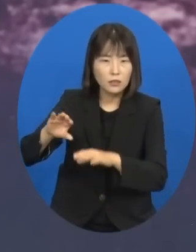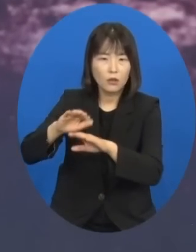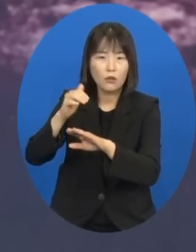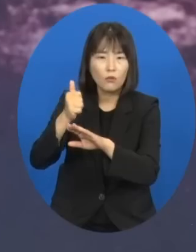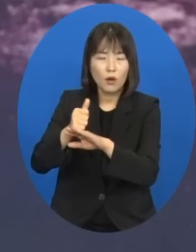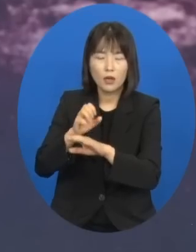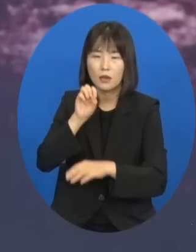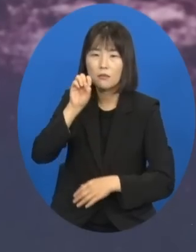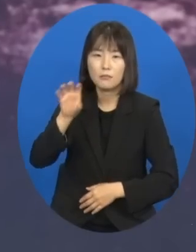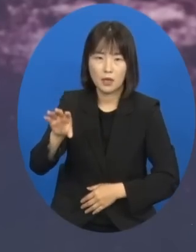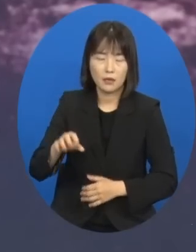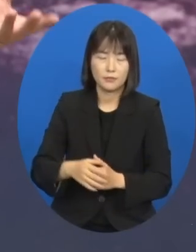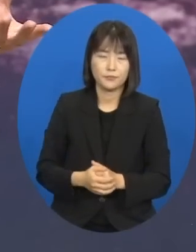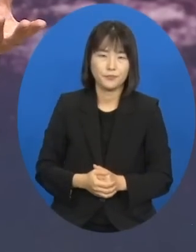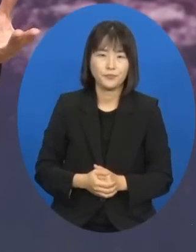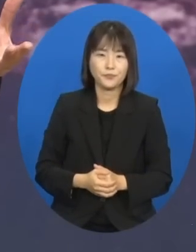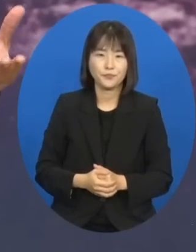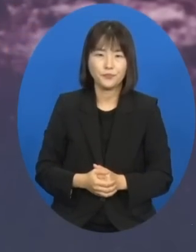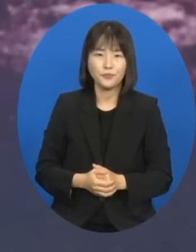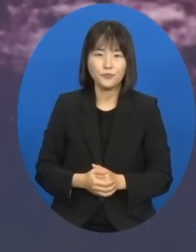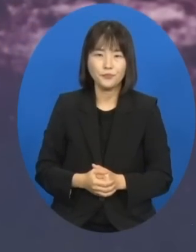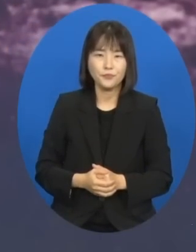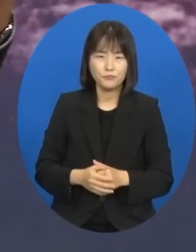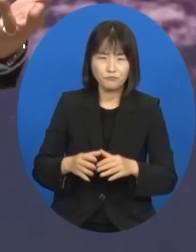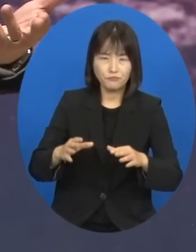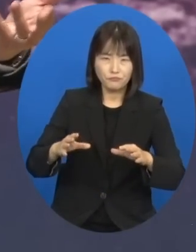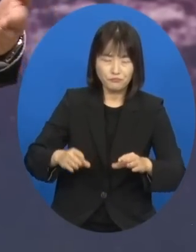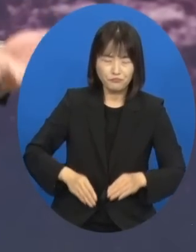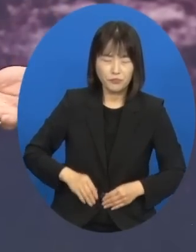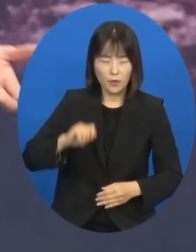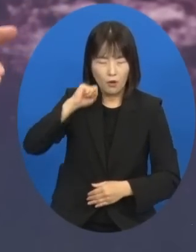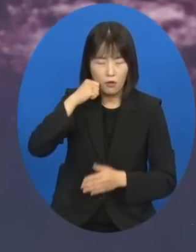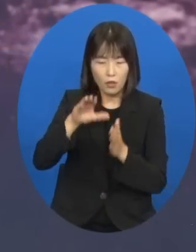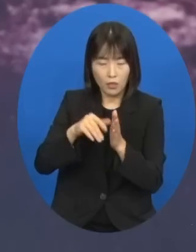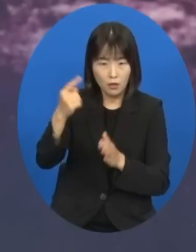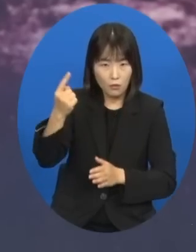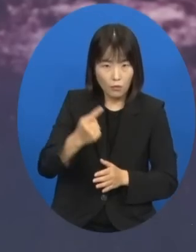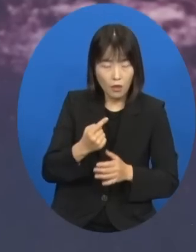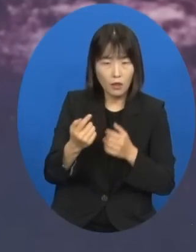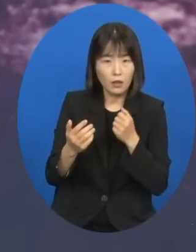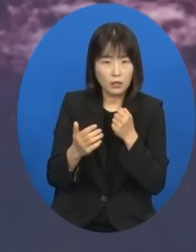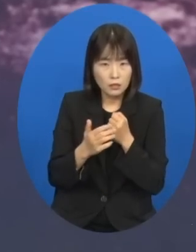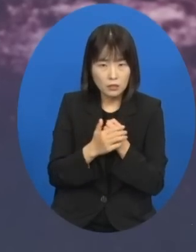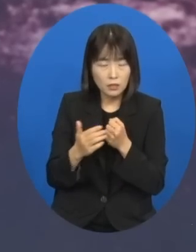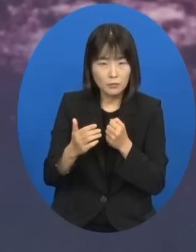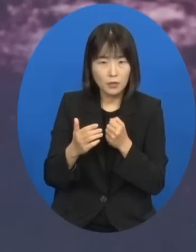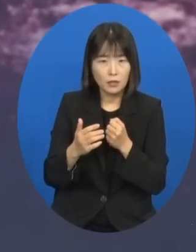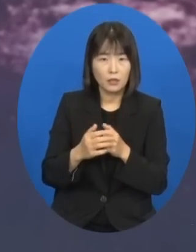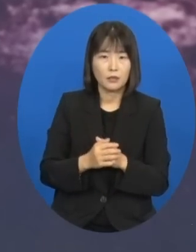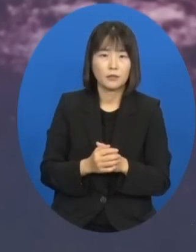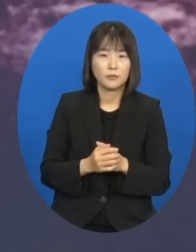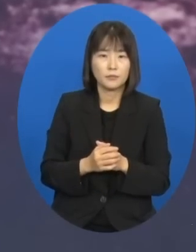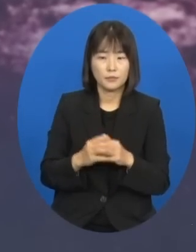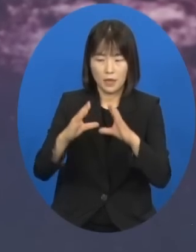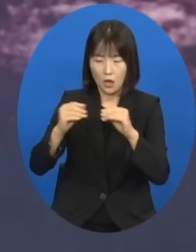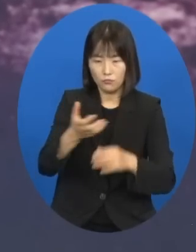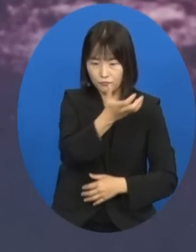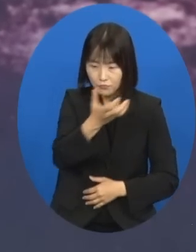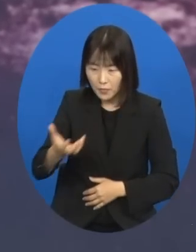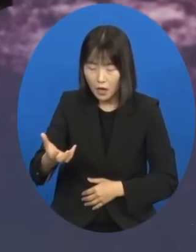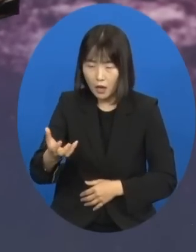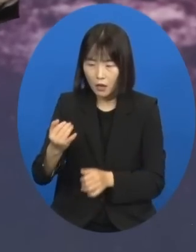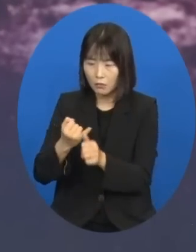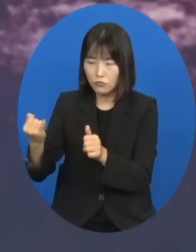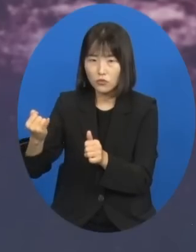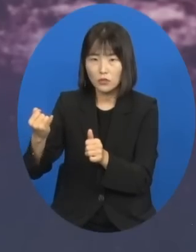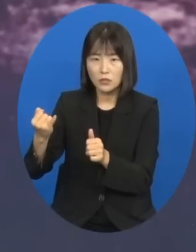자, 흉년이 들어서 그때 아브라함이 어떻게 했습니까? 애굽으로 묻지도 않고 내려갔다가 아내를 잃을 뻔했어요. 근데 그